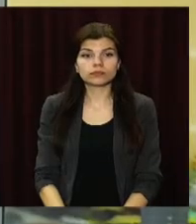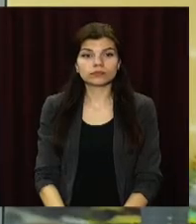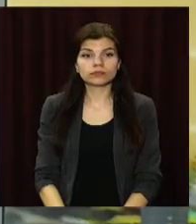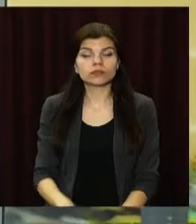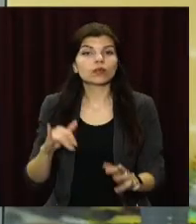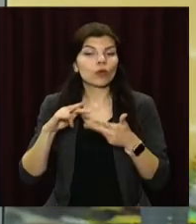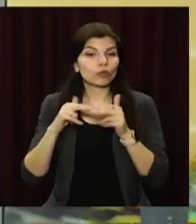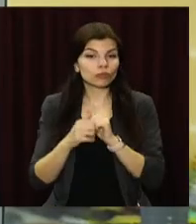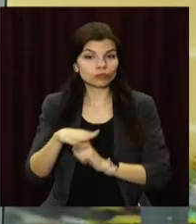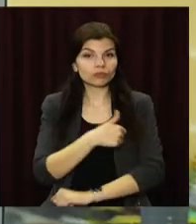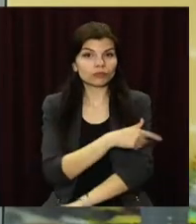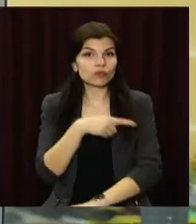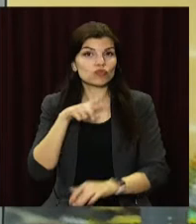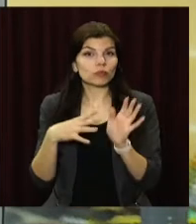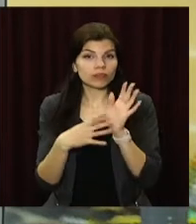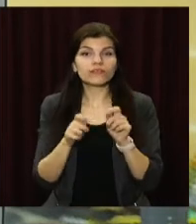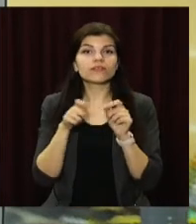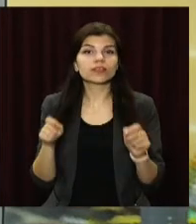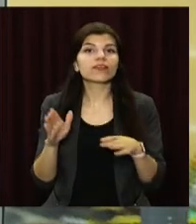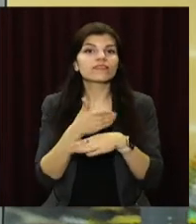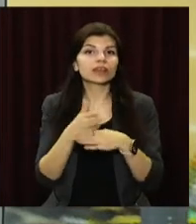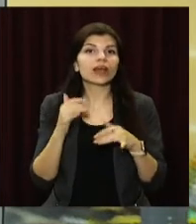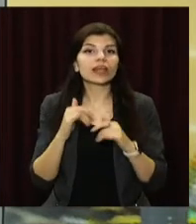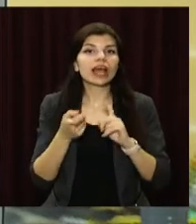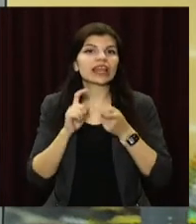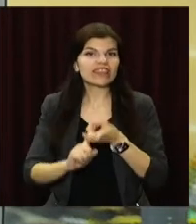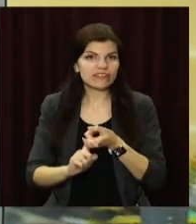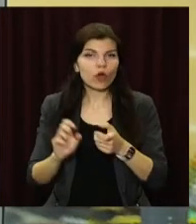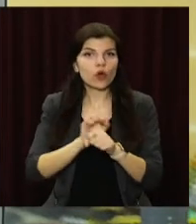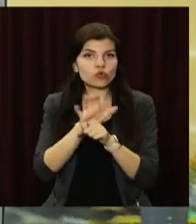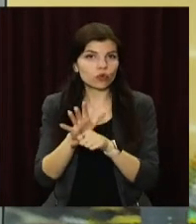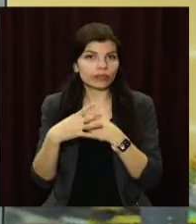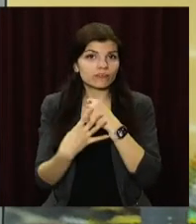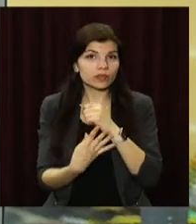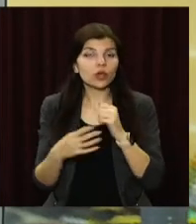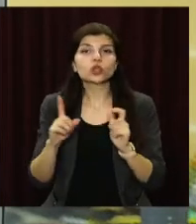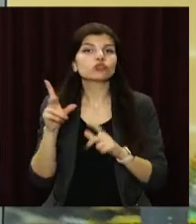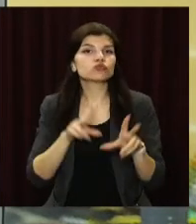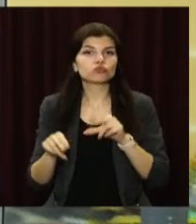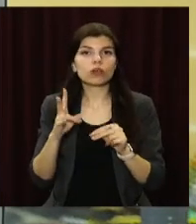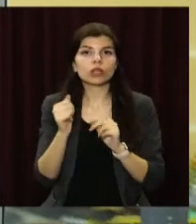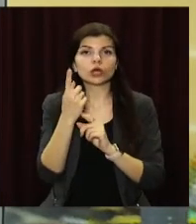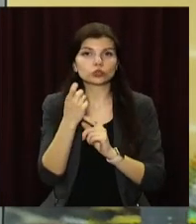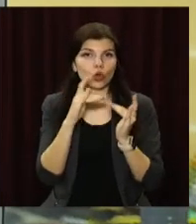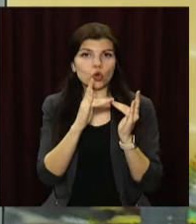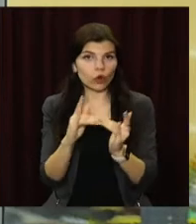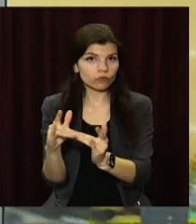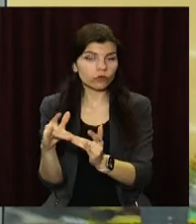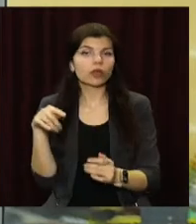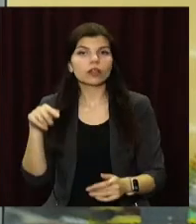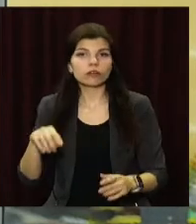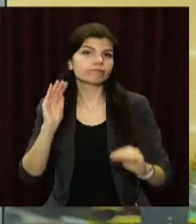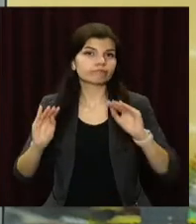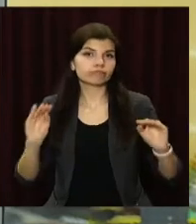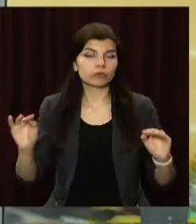У Кам'янській лікарні номер 9 відкрили відділення для інфікованих COVID-19, що розраховане на сотню ліжок. Його